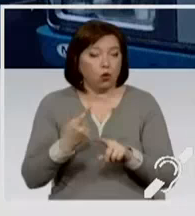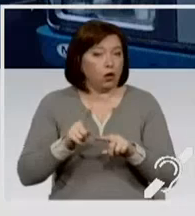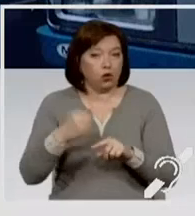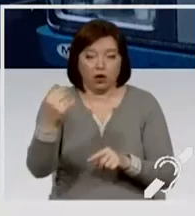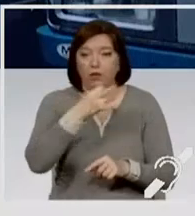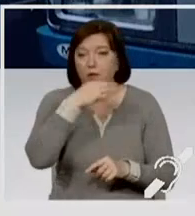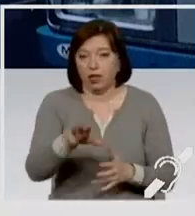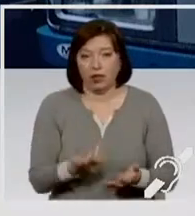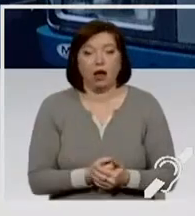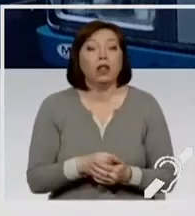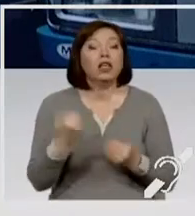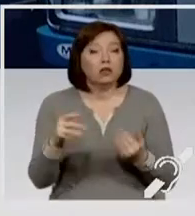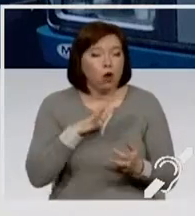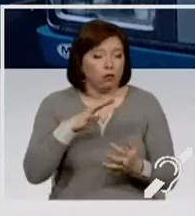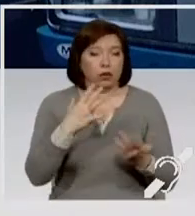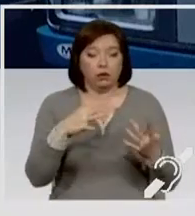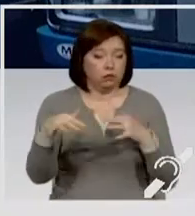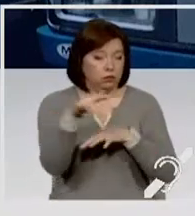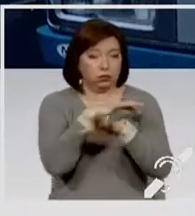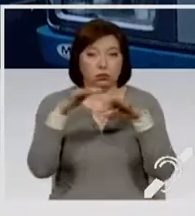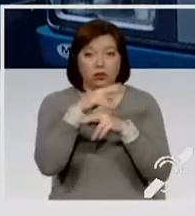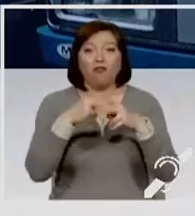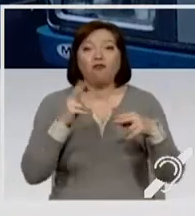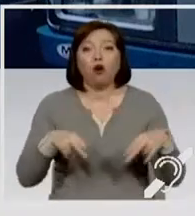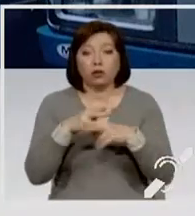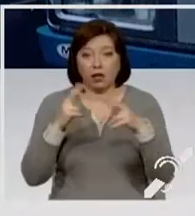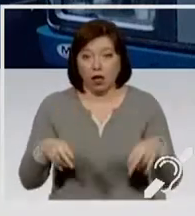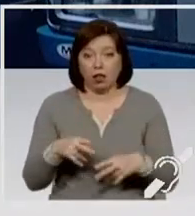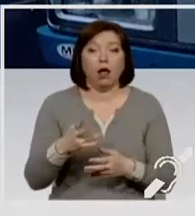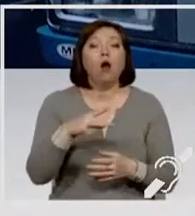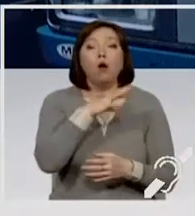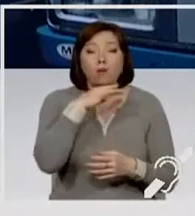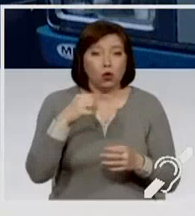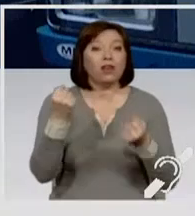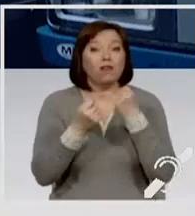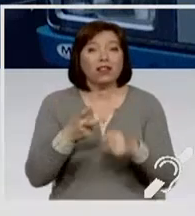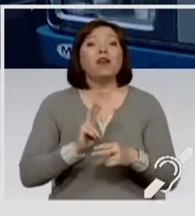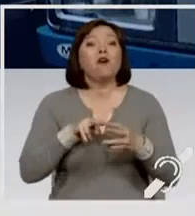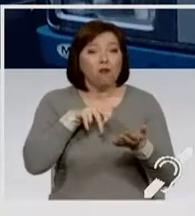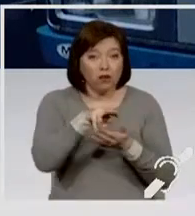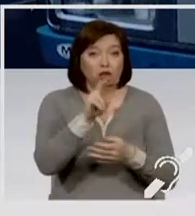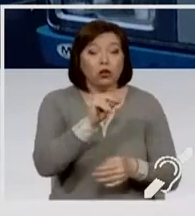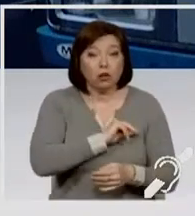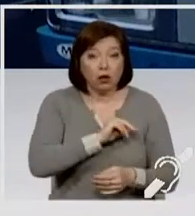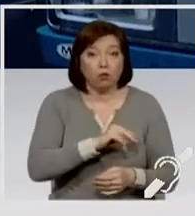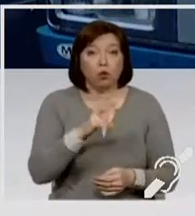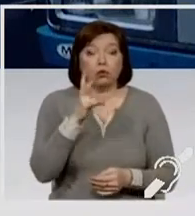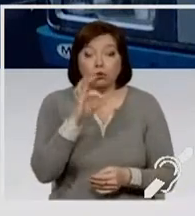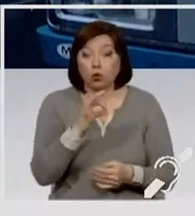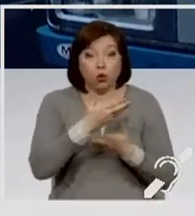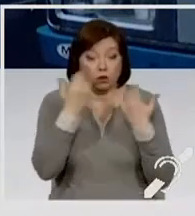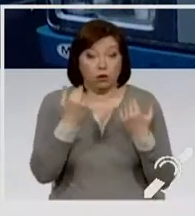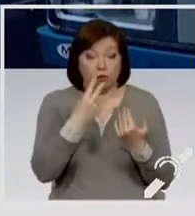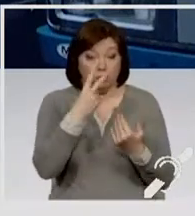nemulțumit. Astăzi a fost haos în autogările din toată țara. Unii șoferi au venit la serviciu, dar au constatat că lipsesc